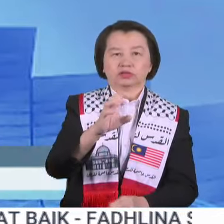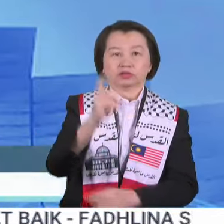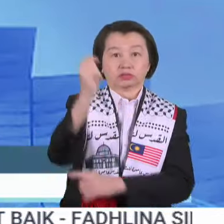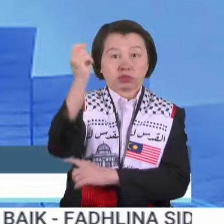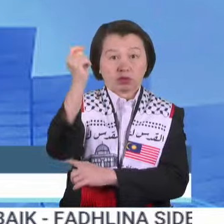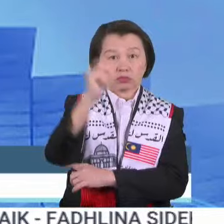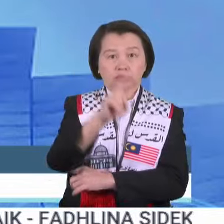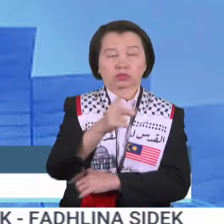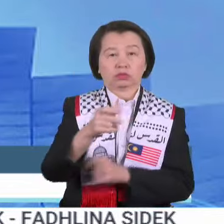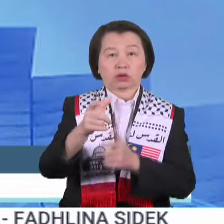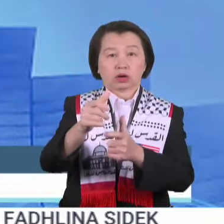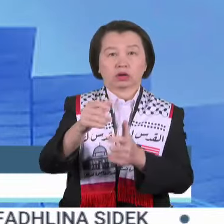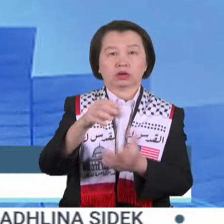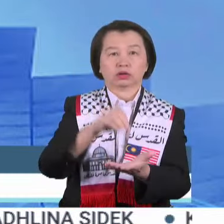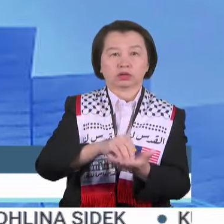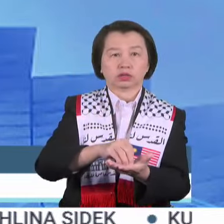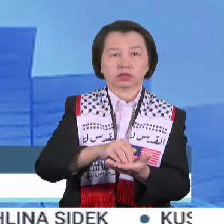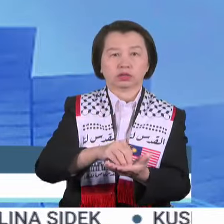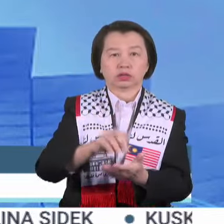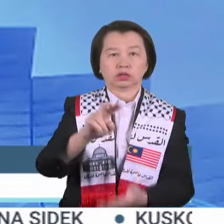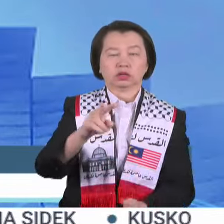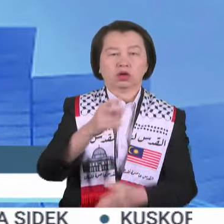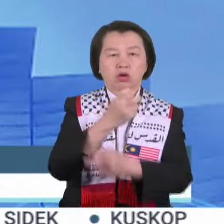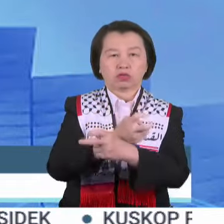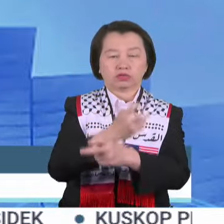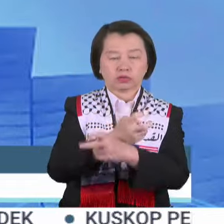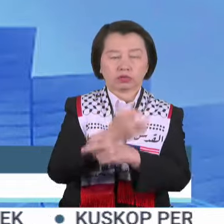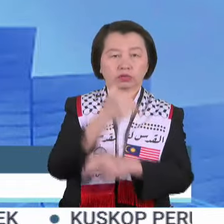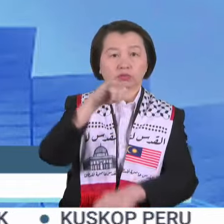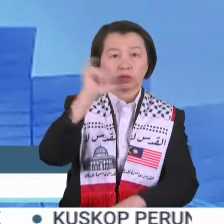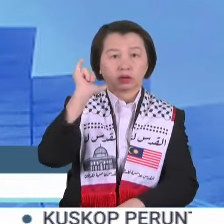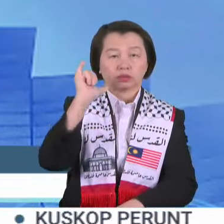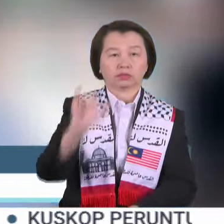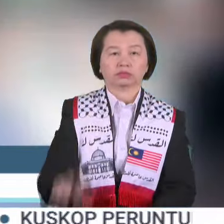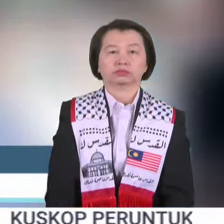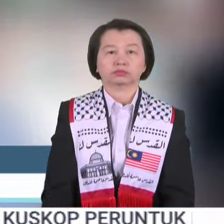Tawaran 2024 di Menara DC Vienna, Austria semalam.